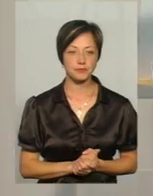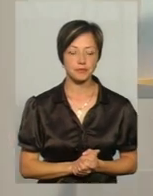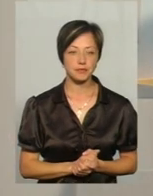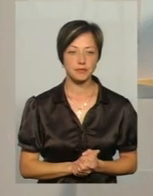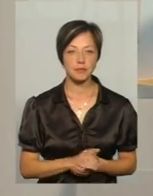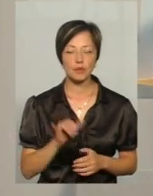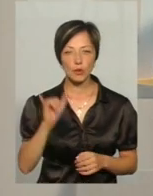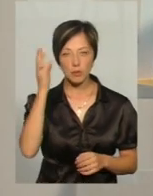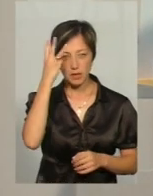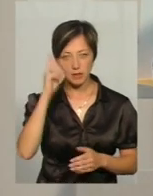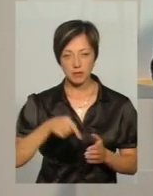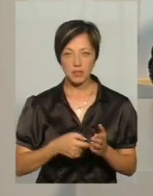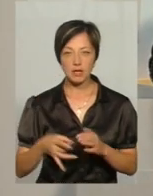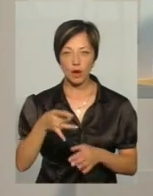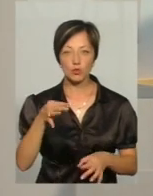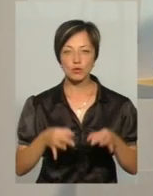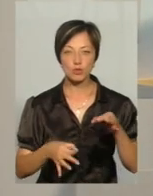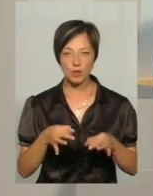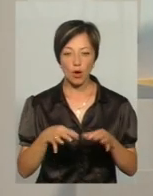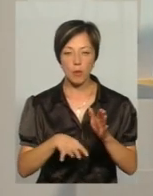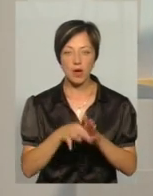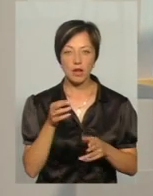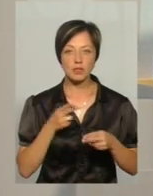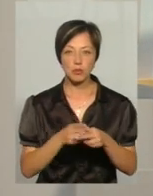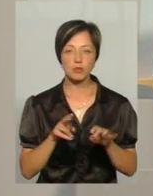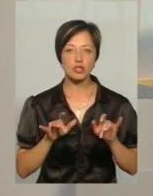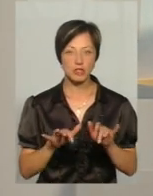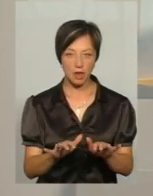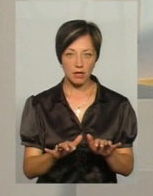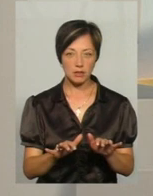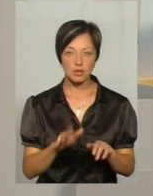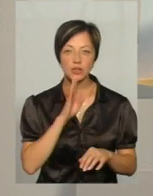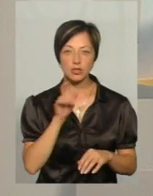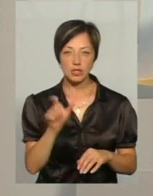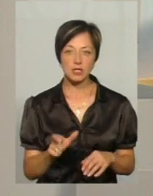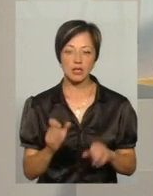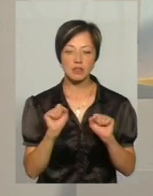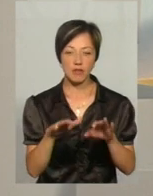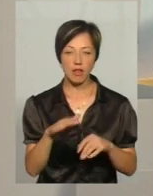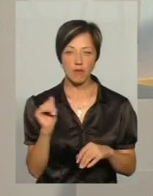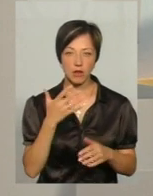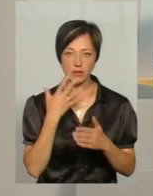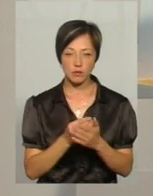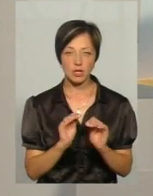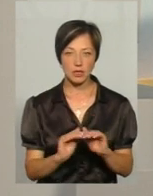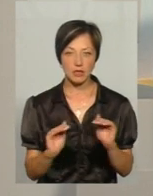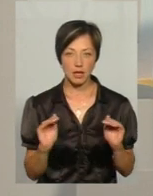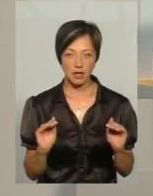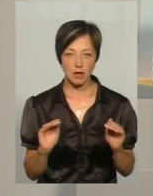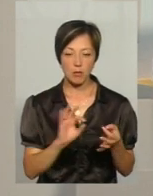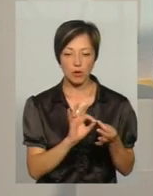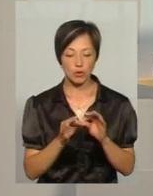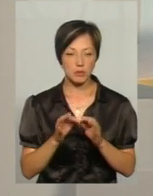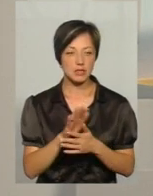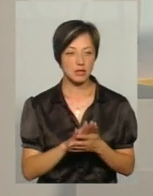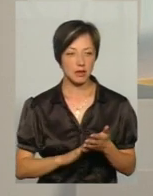У Хмельницькому міськрайонному суді обирали запобіжний захід жінці, яка здавала в оренду своїх дітей. Подробиці